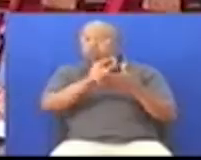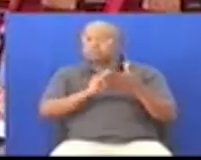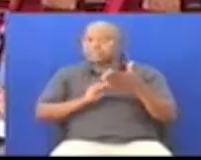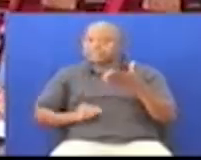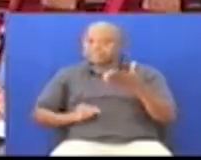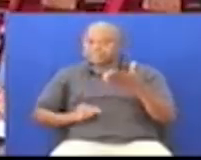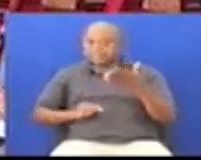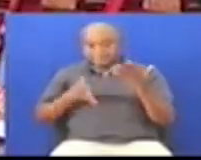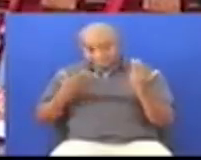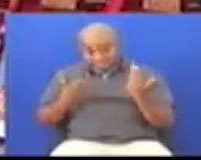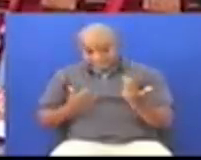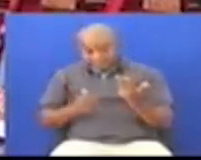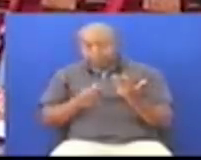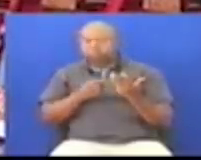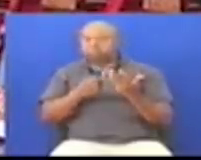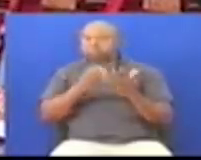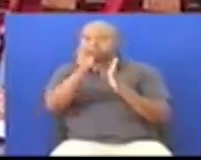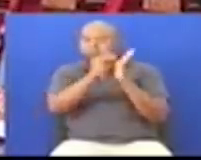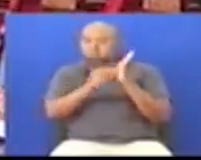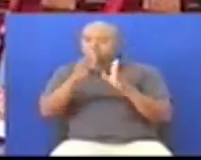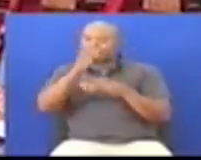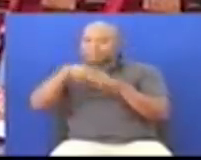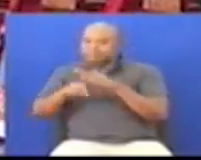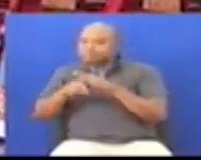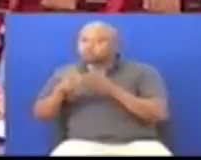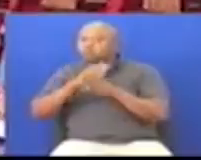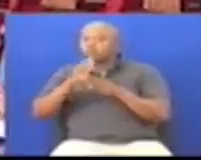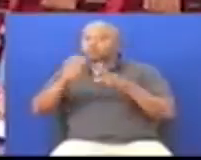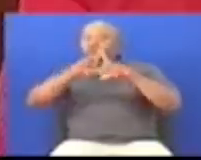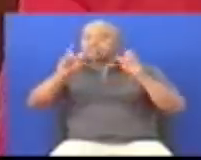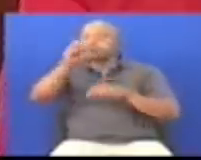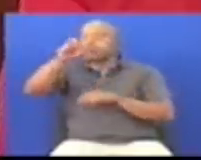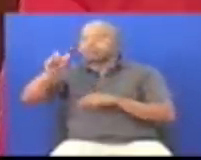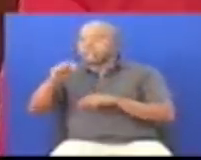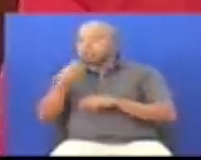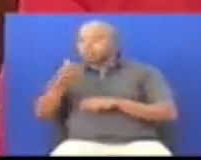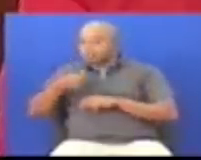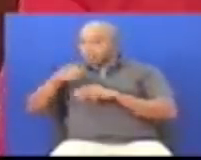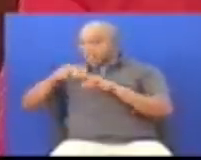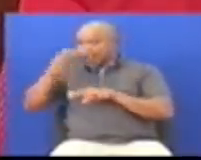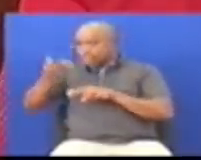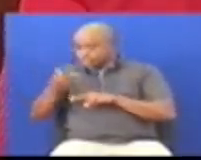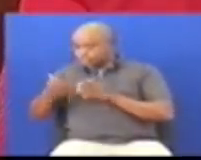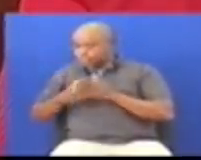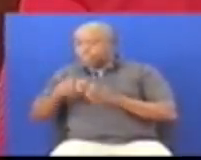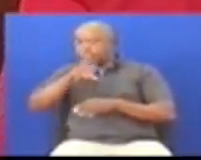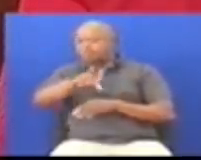particulars zetu kwa ajili ya NIDA, tunasema mimi nakaa kitongoji cha Mawe